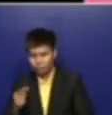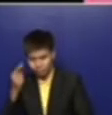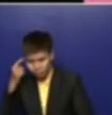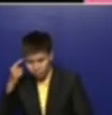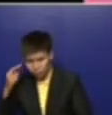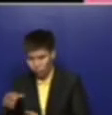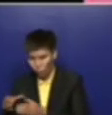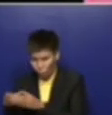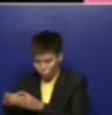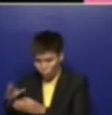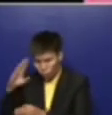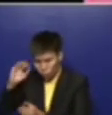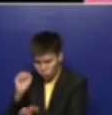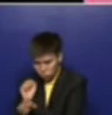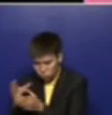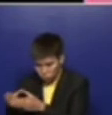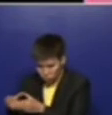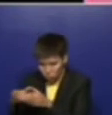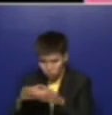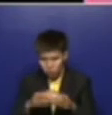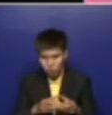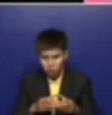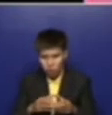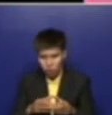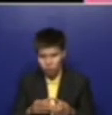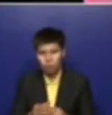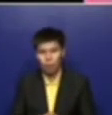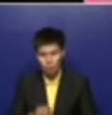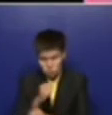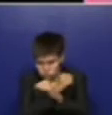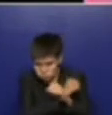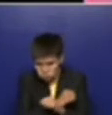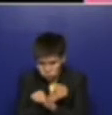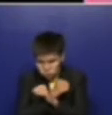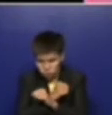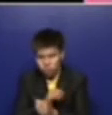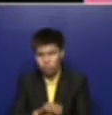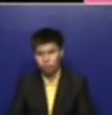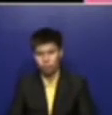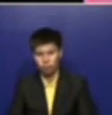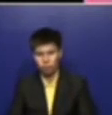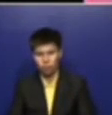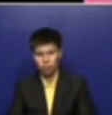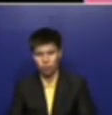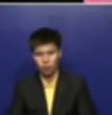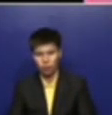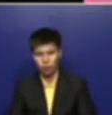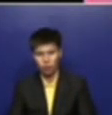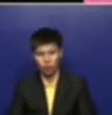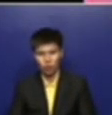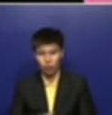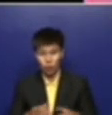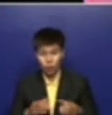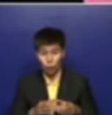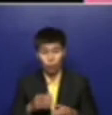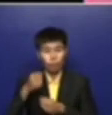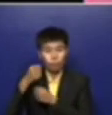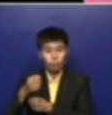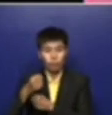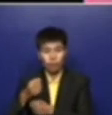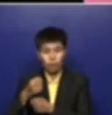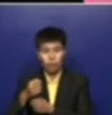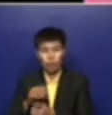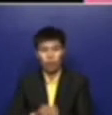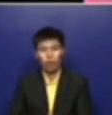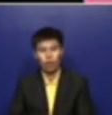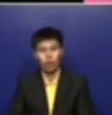ดครับผมมีคำถามมาสุดท้ายท่านประธานครับขออีกนิดเดียวครับข้อเรียกร้องของผู้ชุมนุมการ